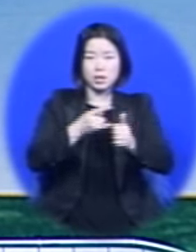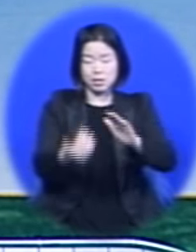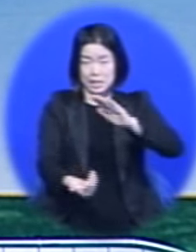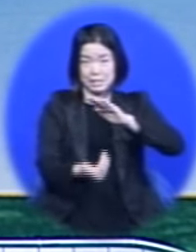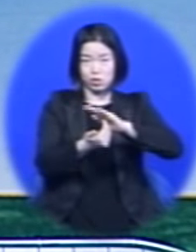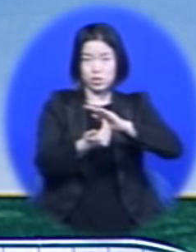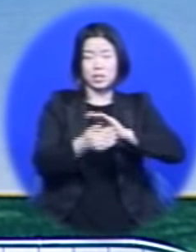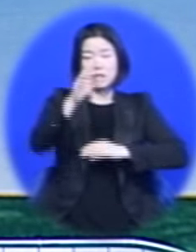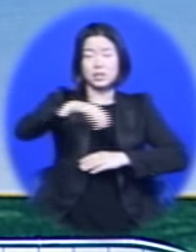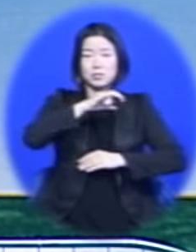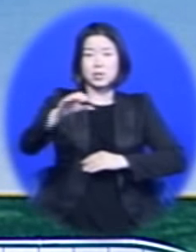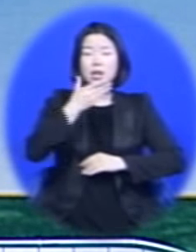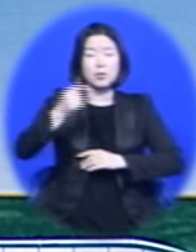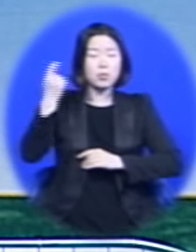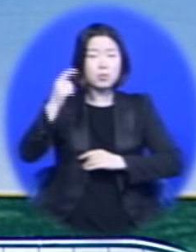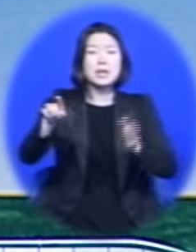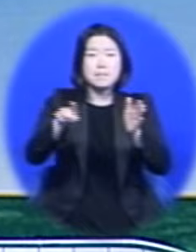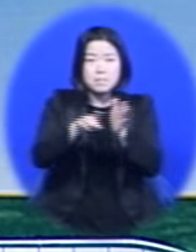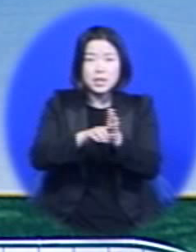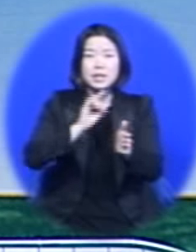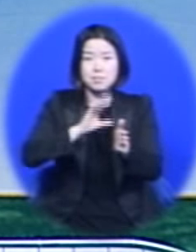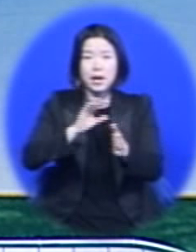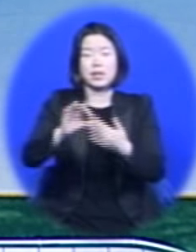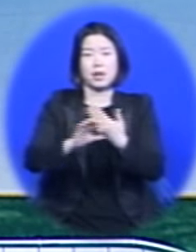믿기만 하면 누구나 다 구원을 받는 것입니다.